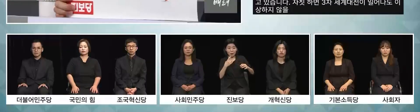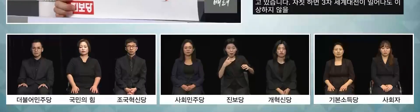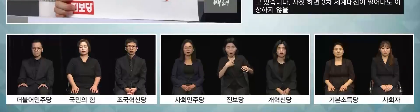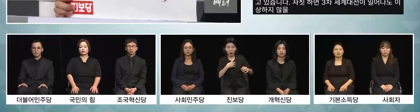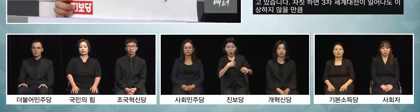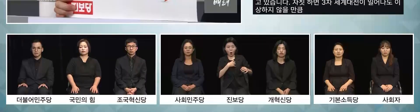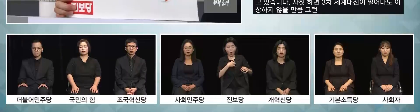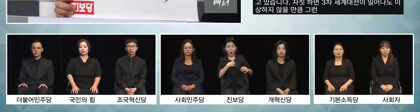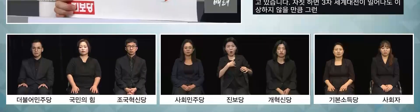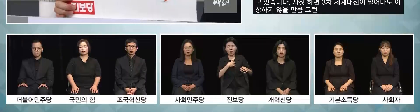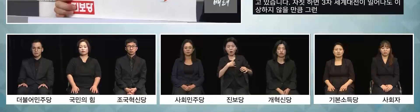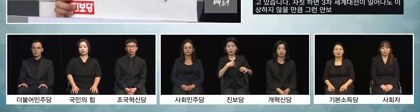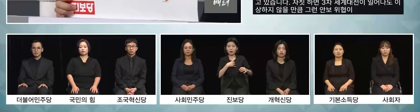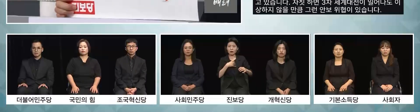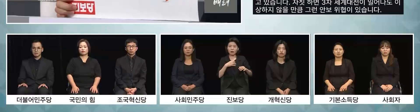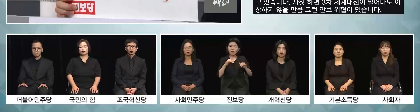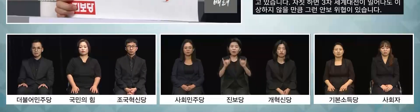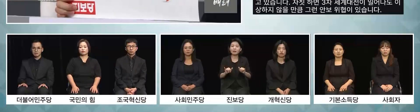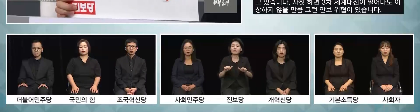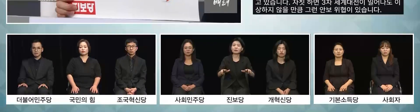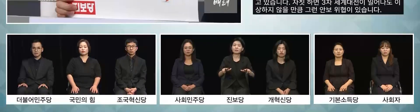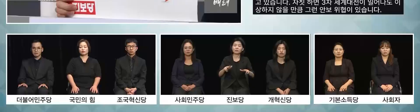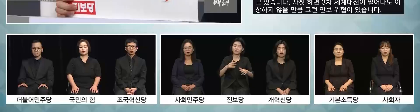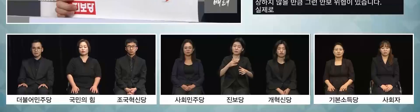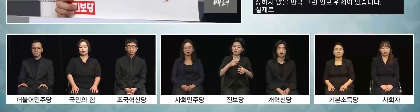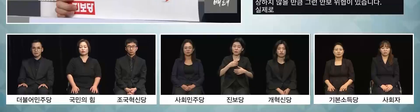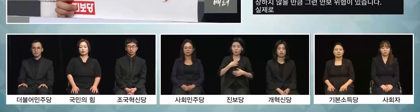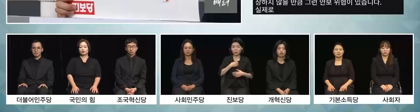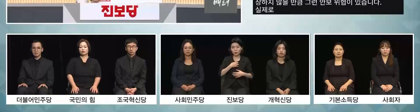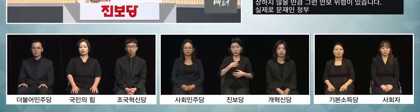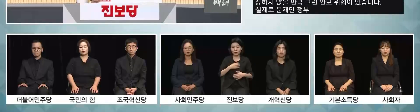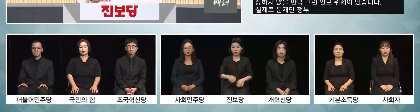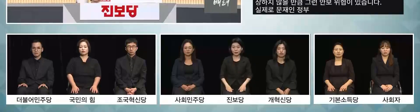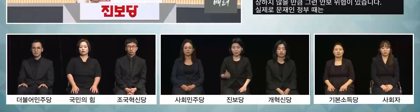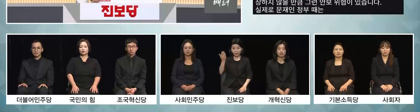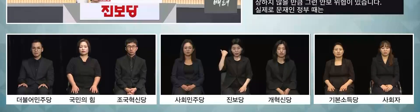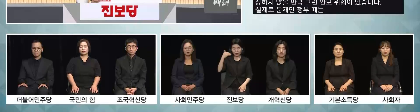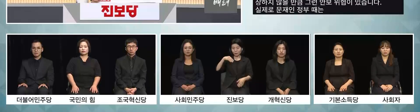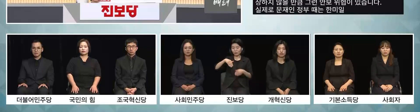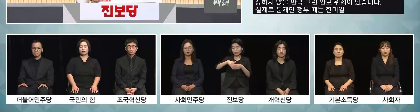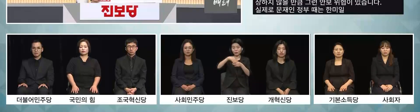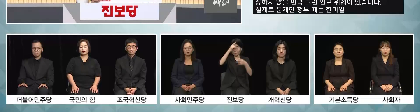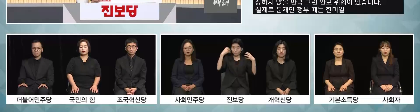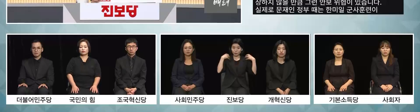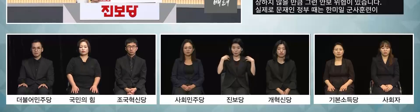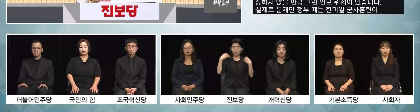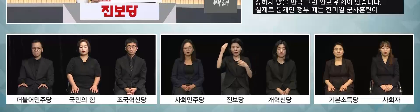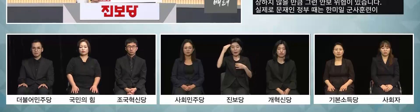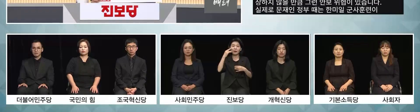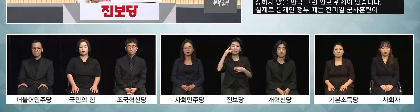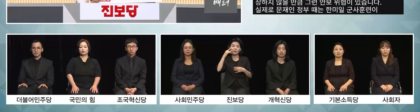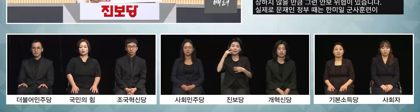안보 위협이 있습니다. 실제로 문재인 정부 때는 한미일 군사훈련이